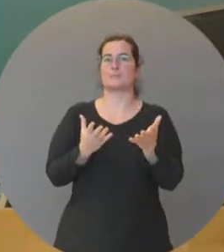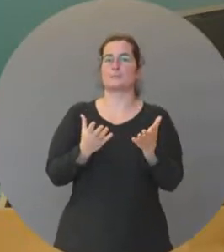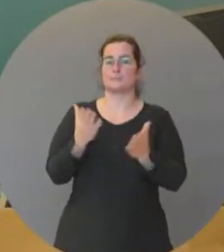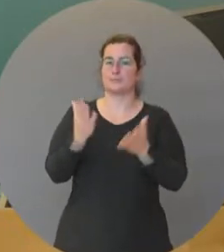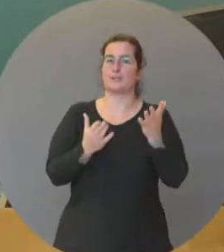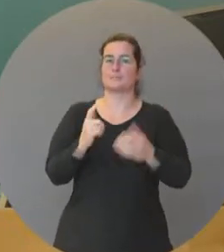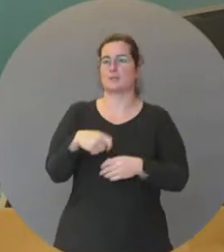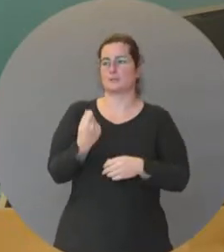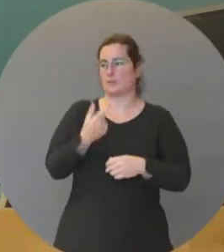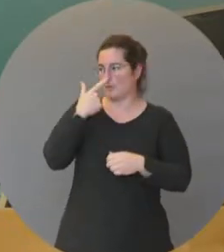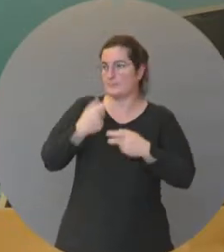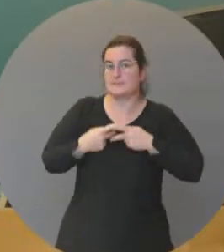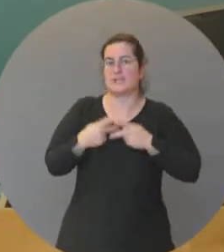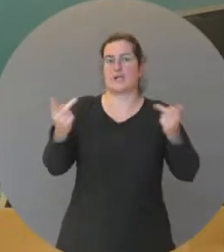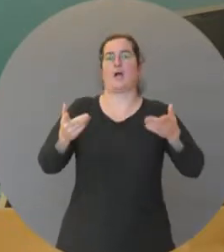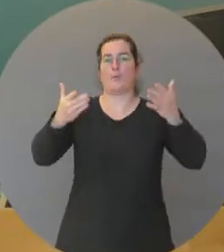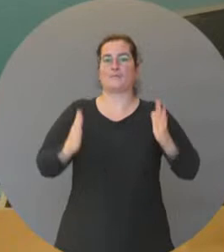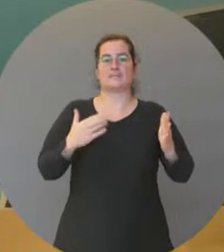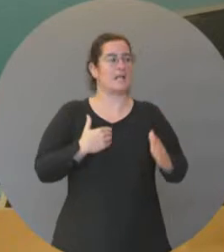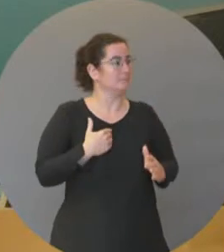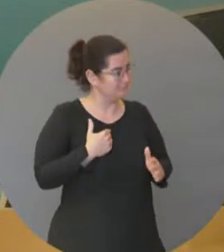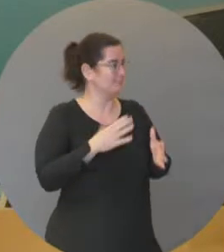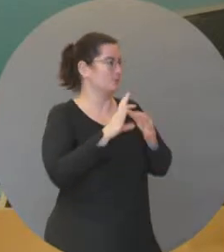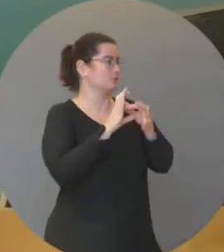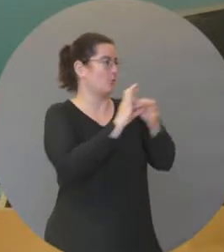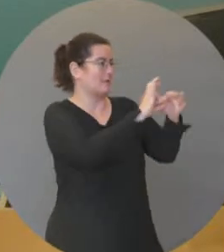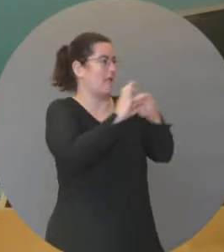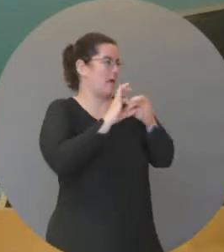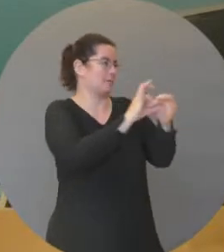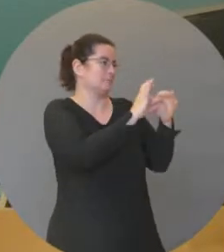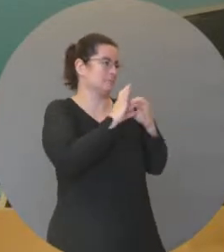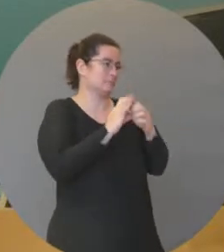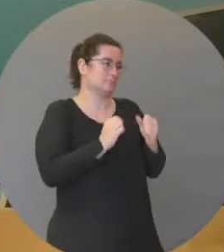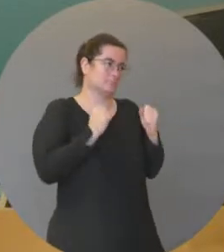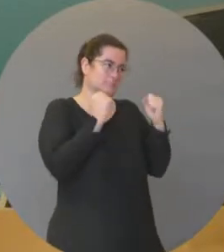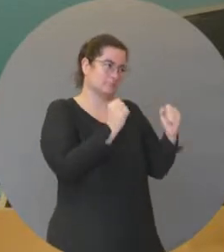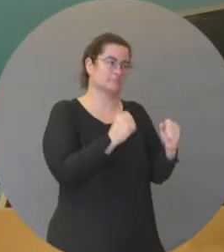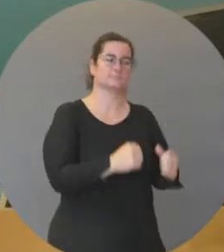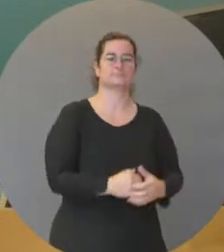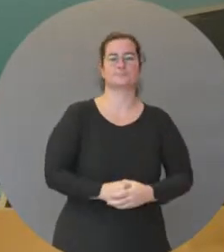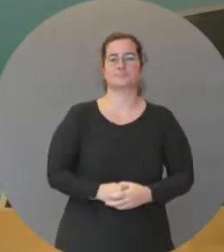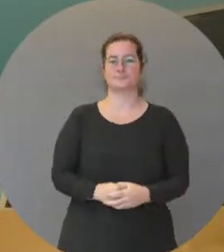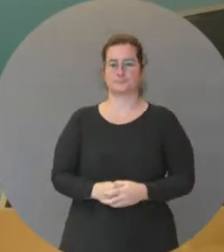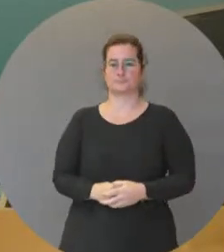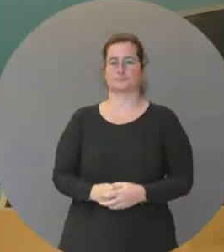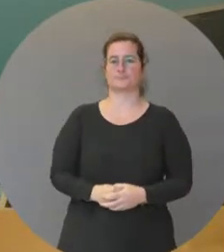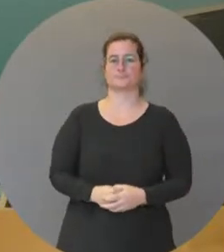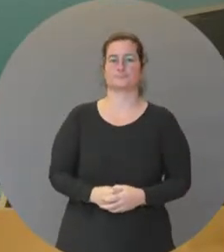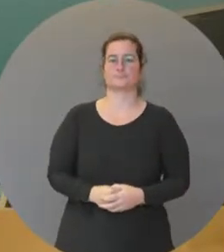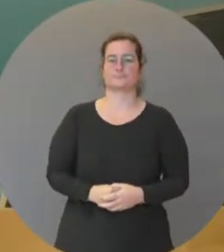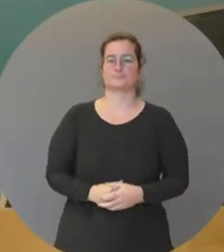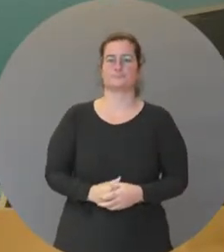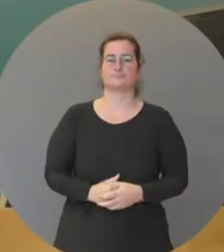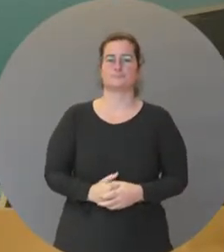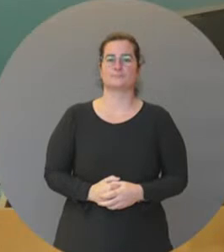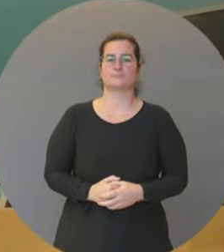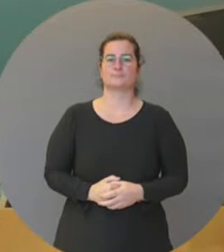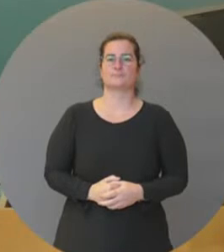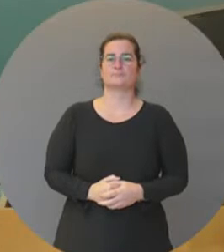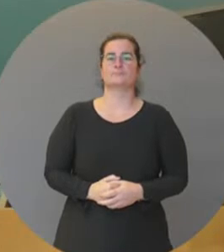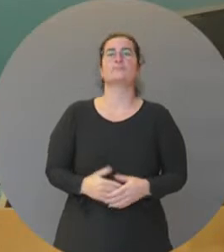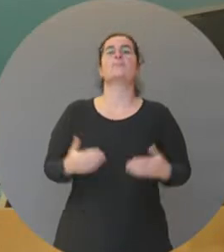solidarité à l'égard de nos collègues de la région bien je propose de passer tout de suite